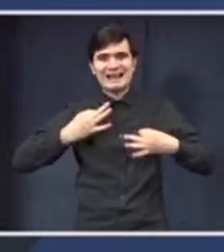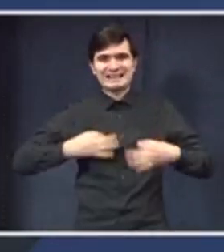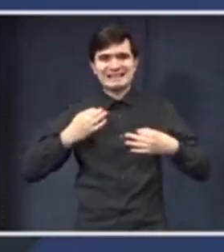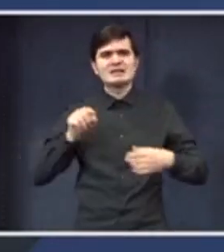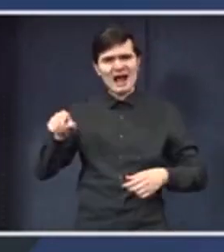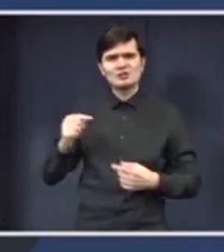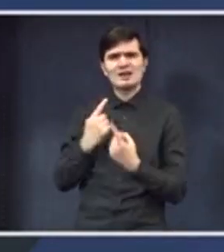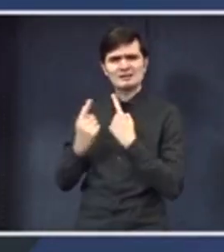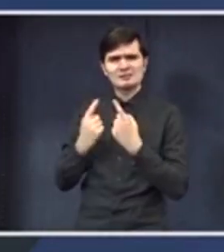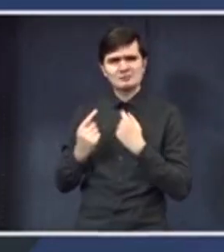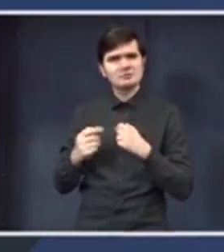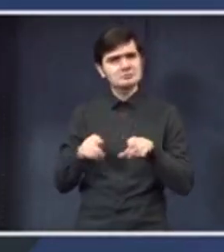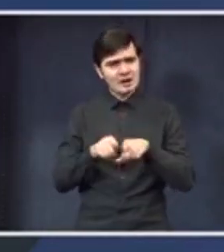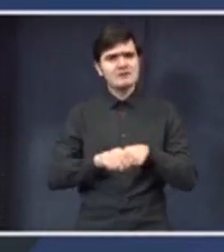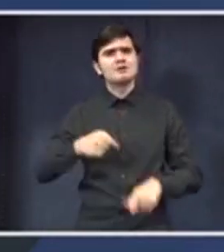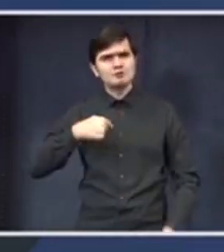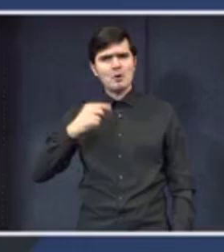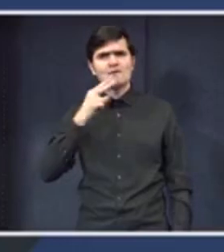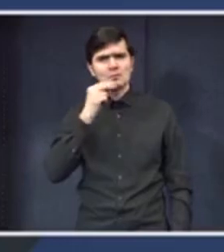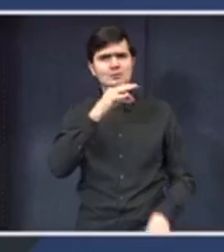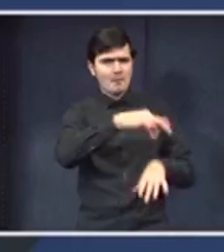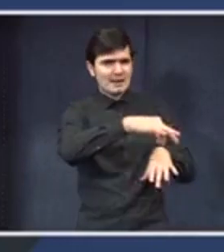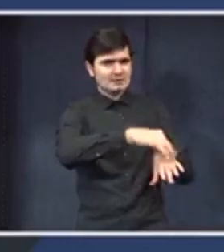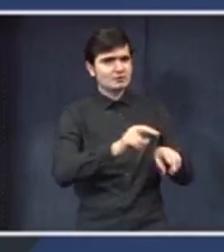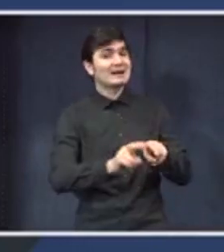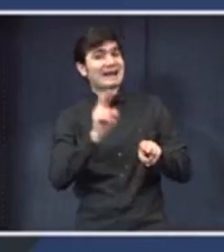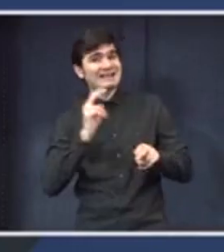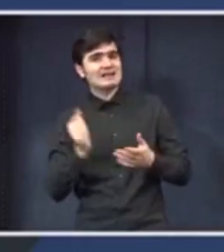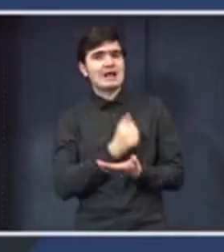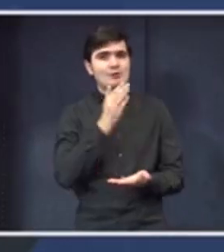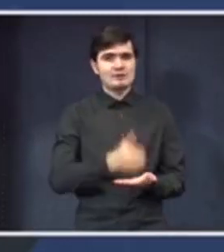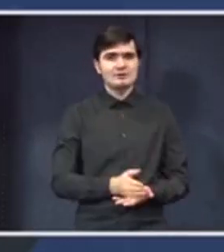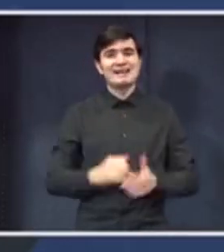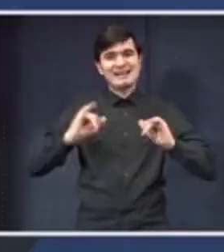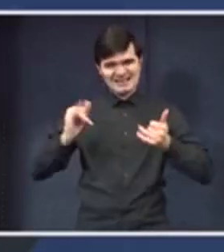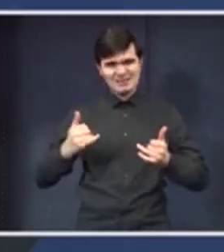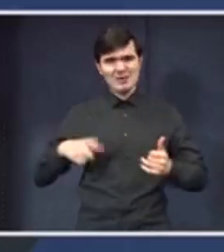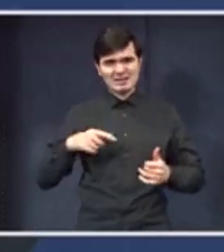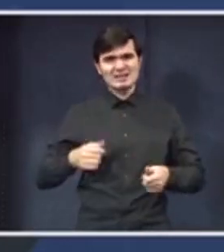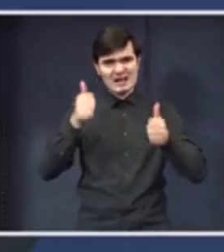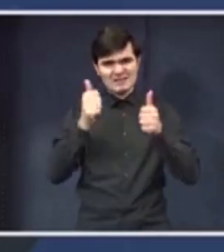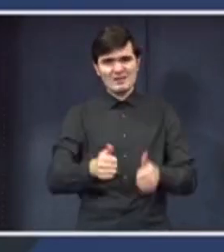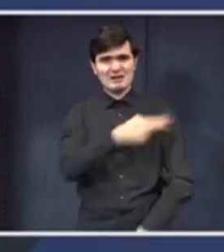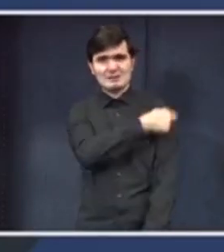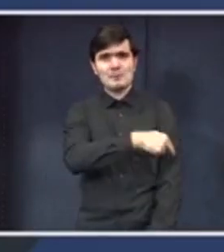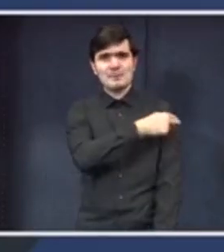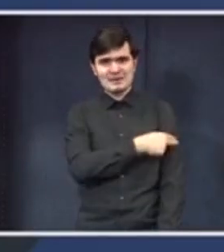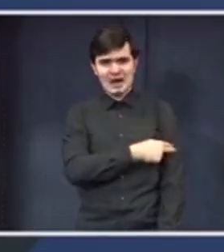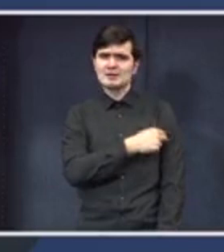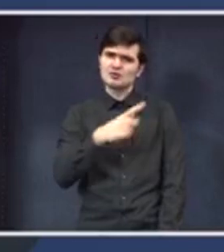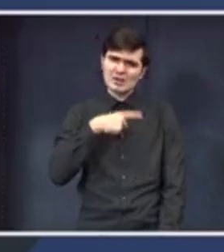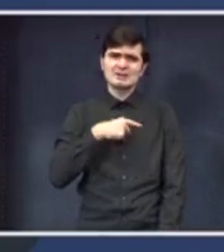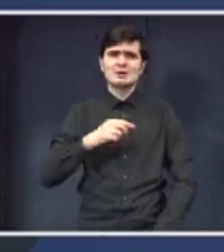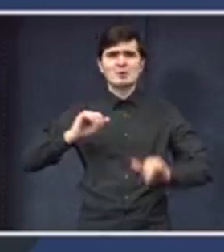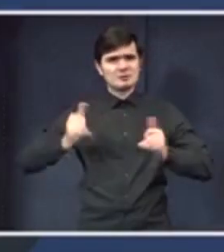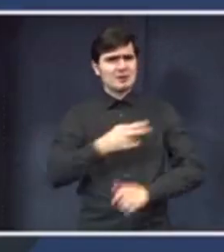acele discuții le-am avut și eu cu medici înainte de a lua decizia. Situația este adevărat, în spitale a fost și este și